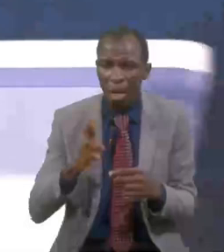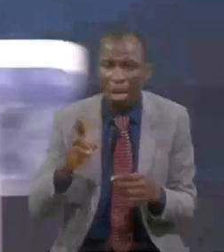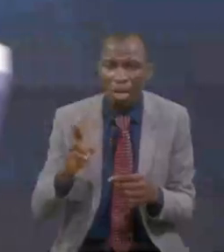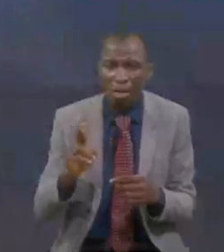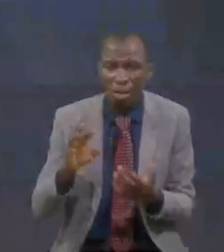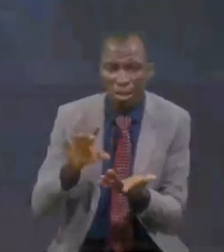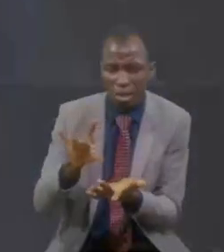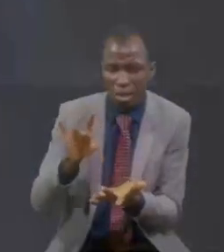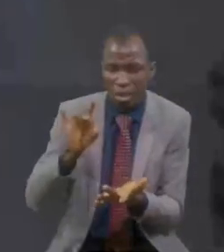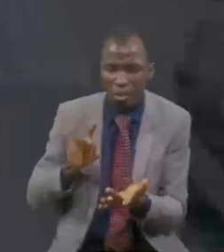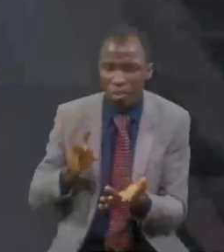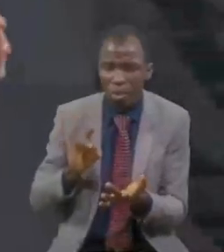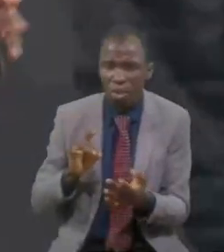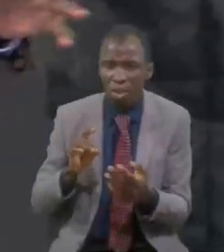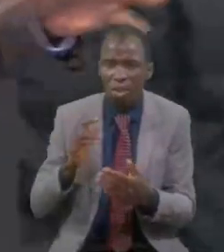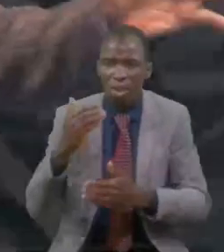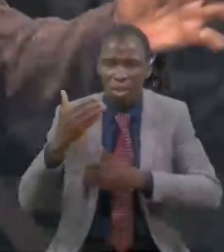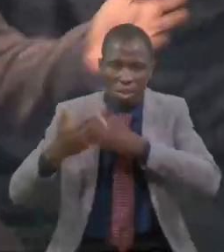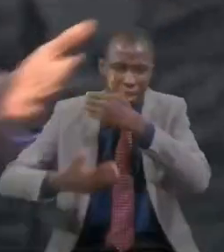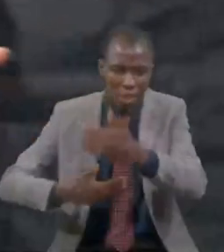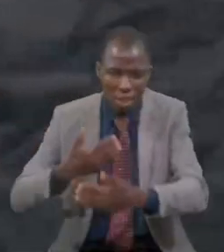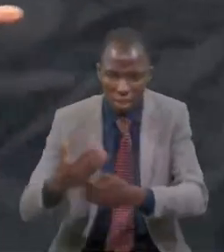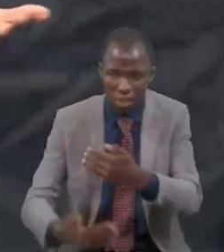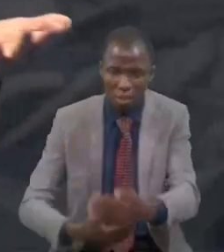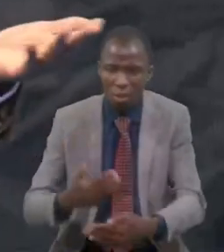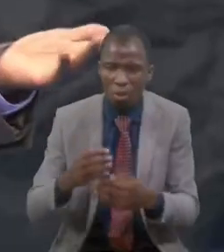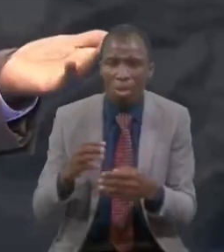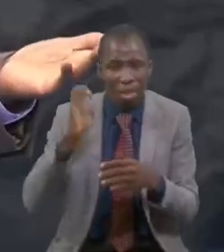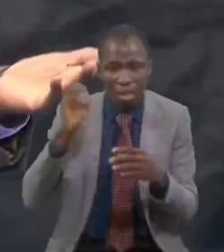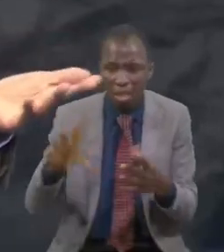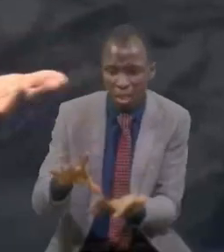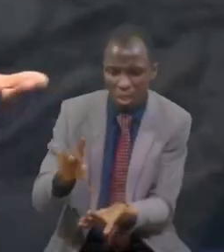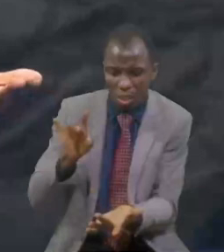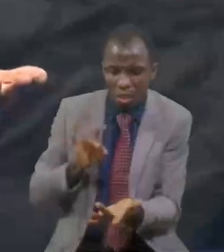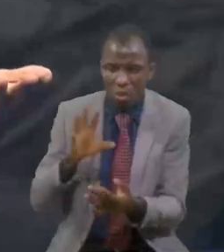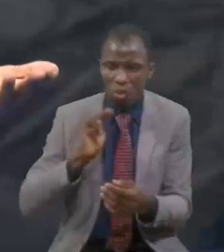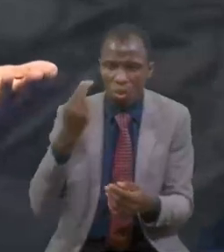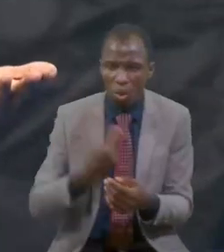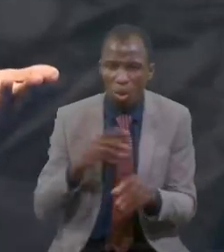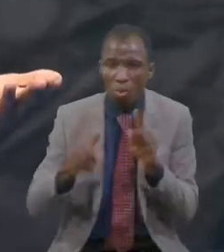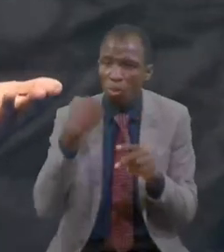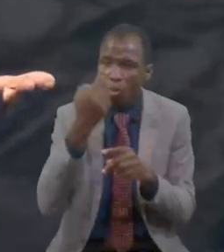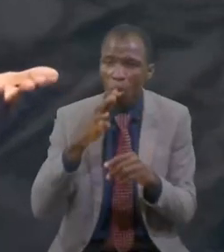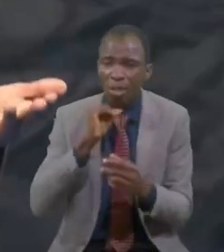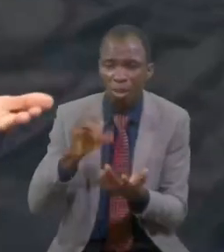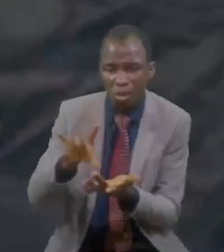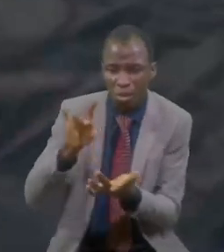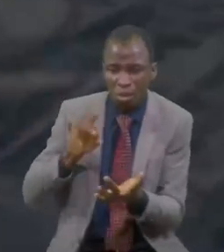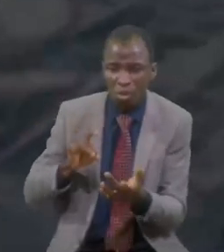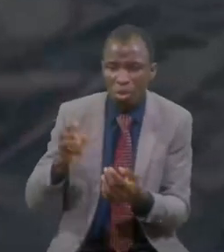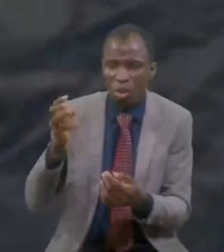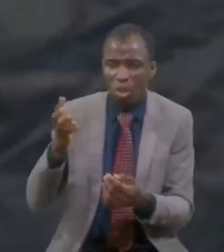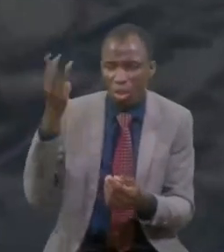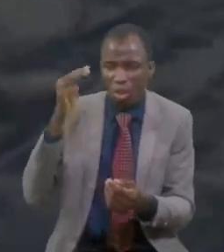contraire vous êtes une race élue et les les gens qui ne sont pas élus ils sont